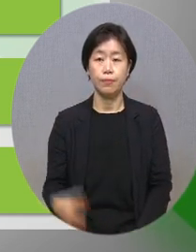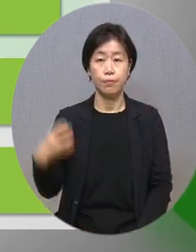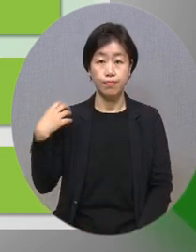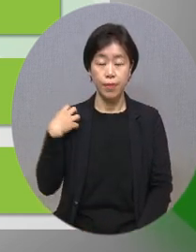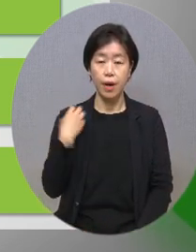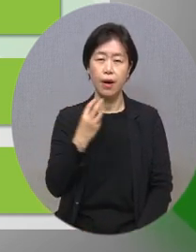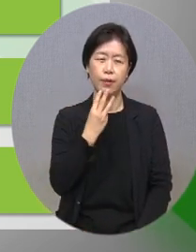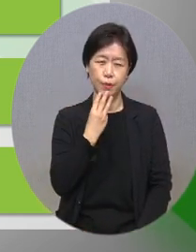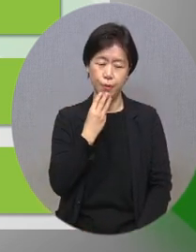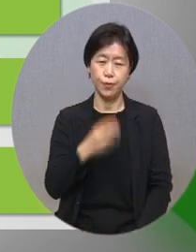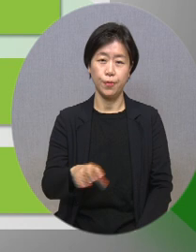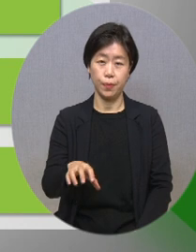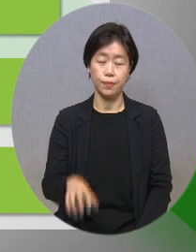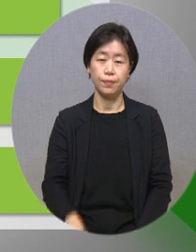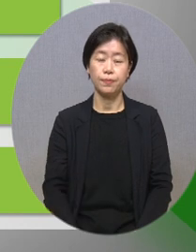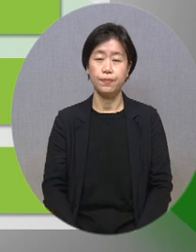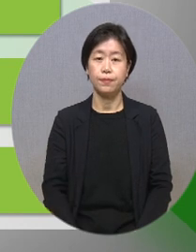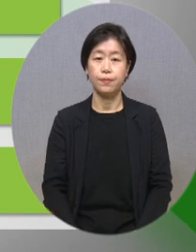지사는 서울지사입니다.